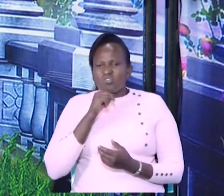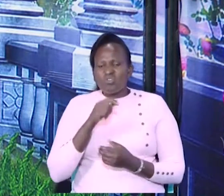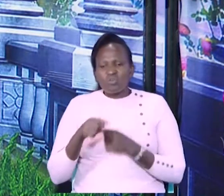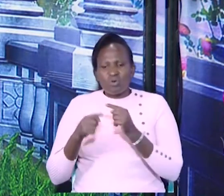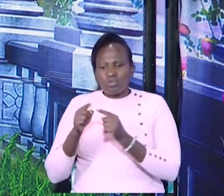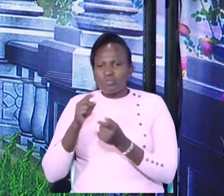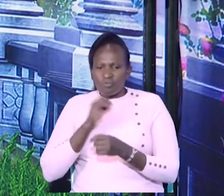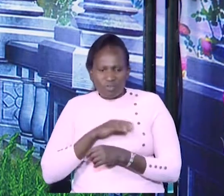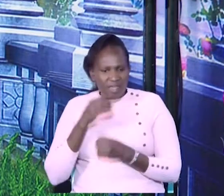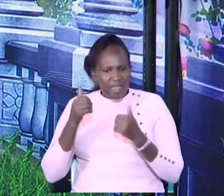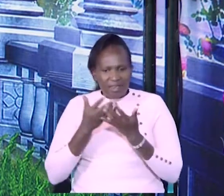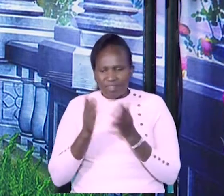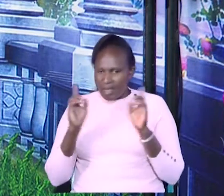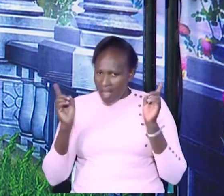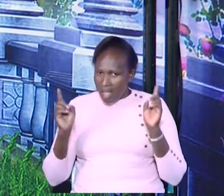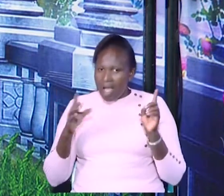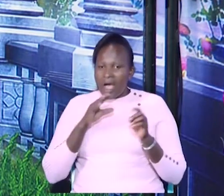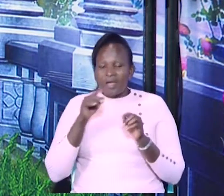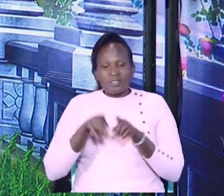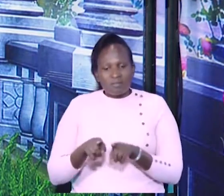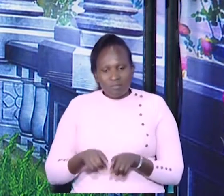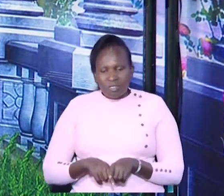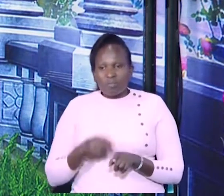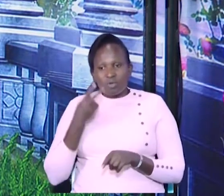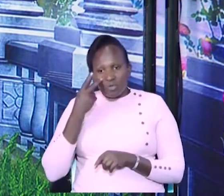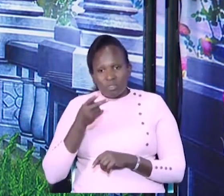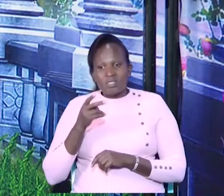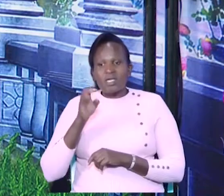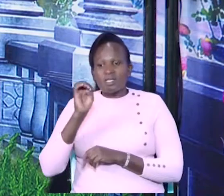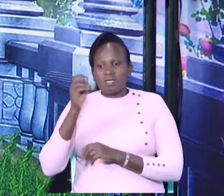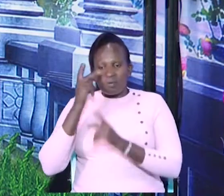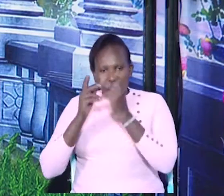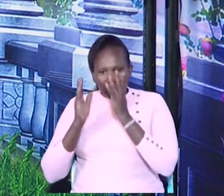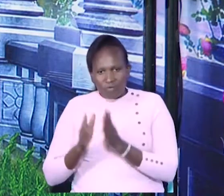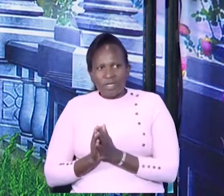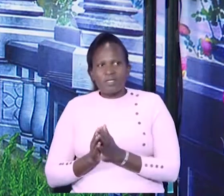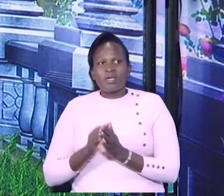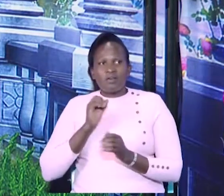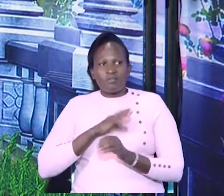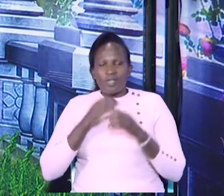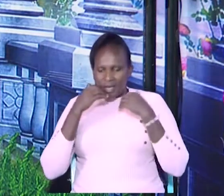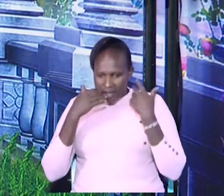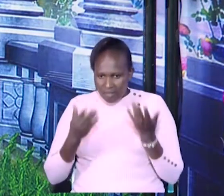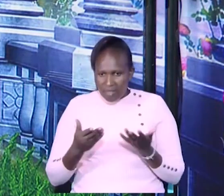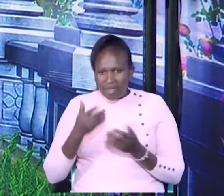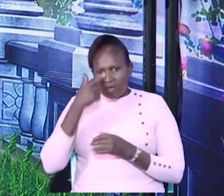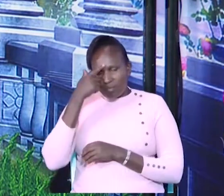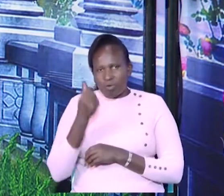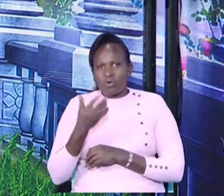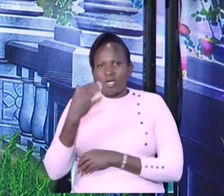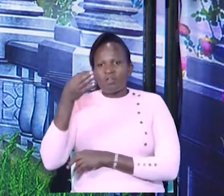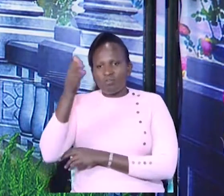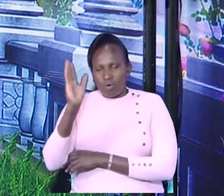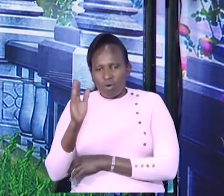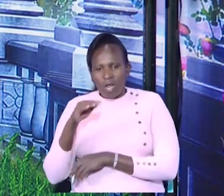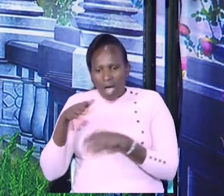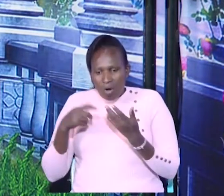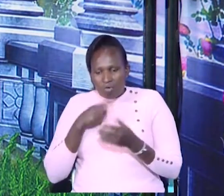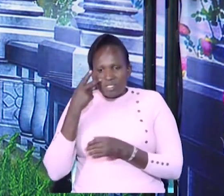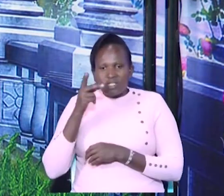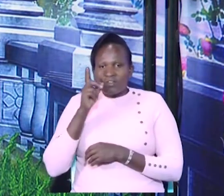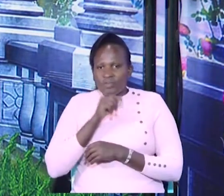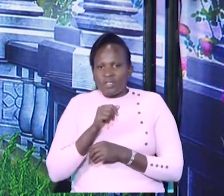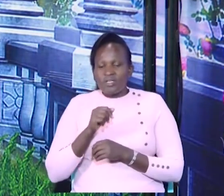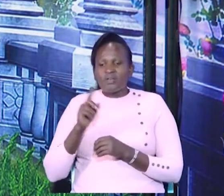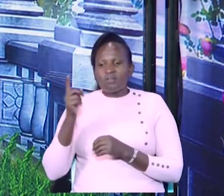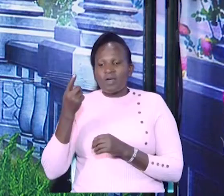to fear anything. Na divyo unaona Ezekiel hakuwa mtu wa kuogopa, because the hand of God, kama vile tumeona, tumetangulia